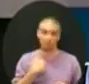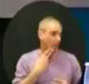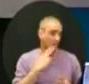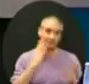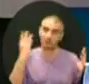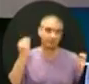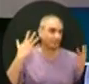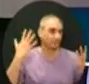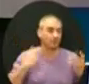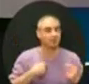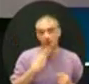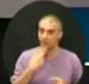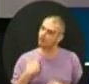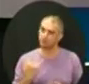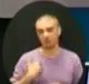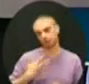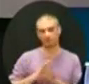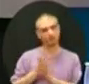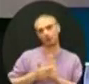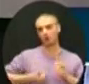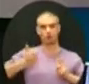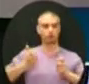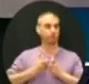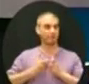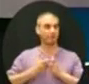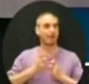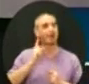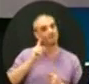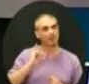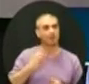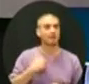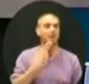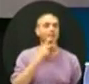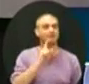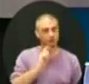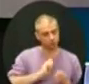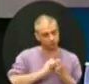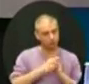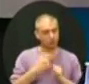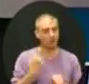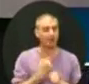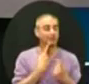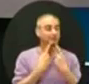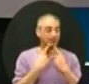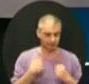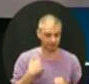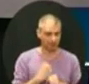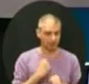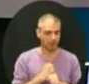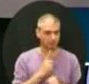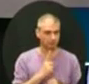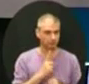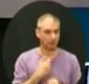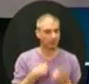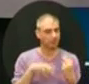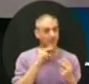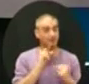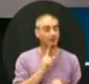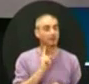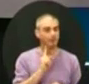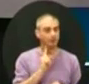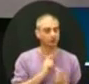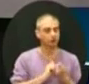גבוה, אני לא אומר, אני עכשיו הולך להיות ראש המפלגה, אבל אני כן מבטיח שינוי של השיח, וזה מה שאני עושה. כלומר, אני מדבר פה